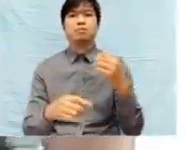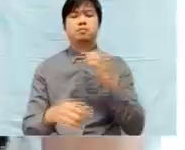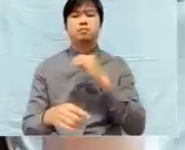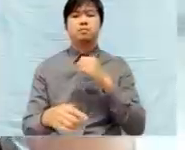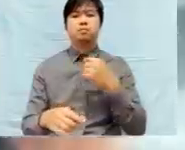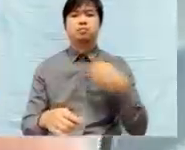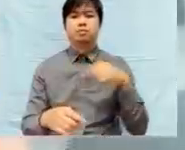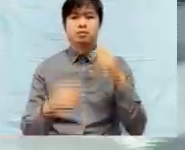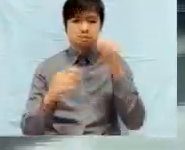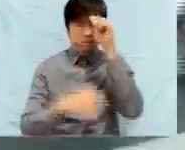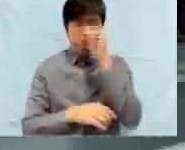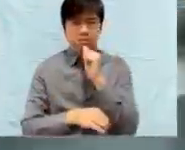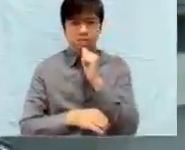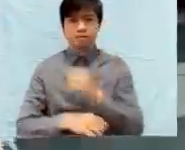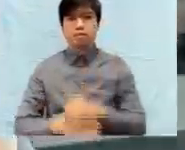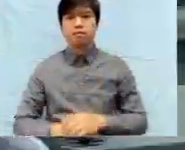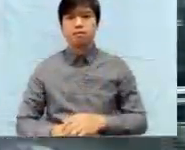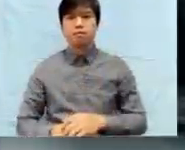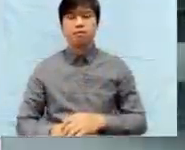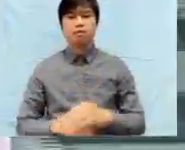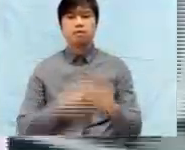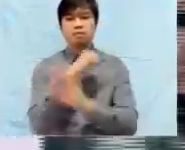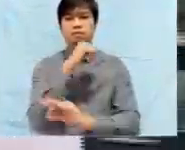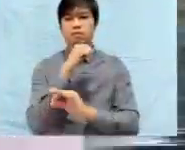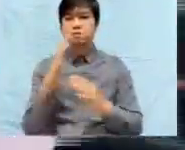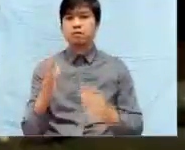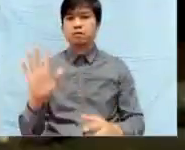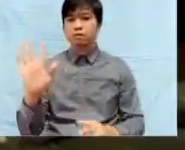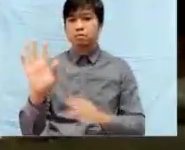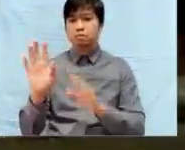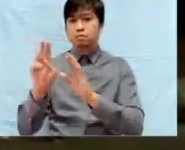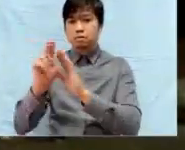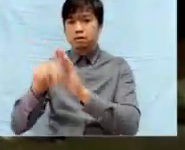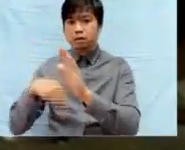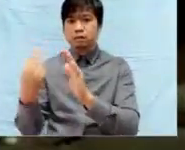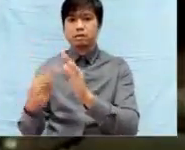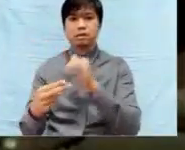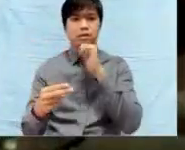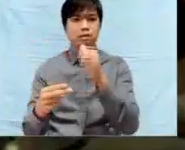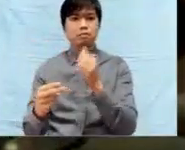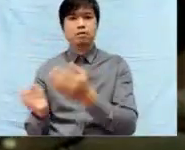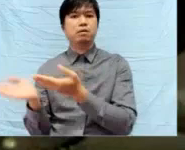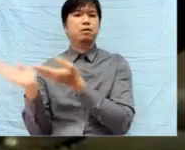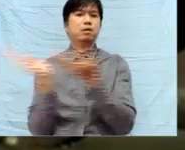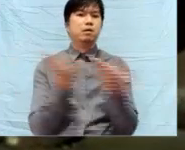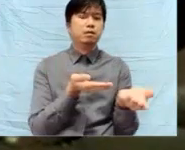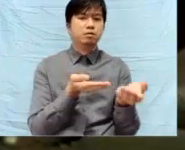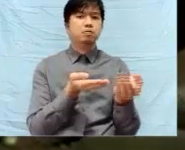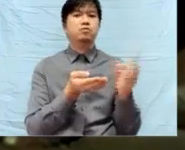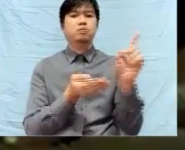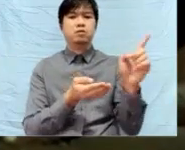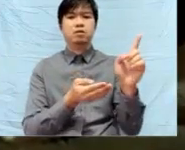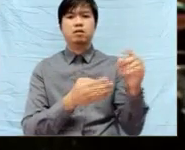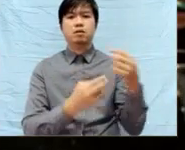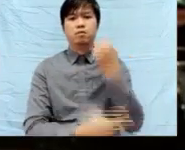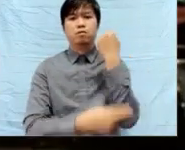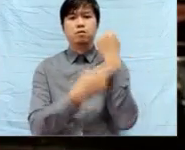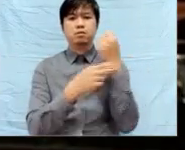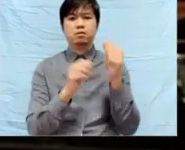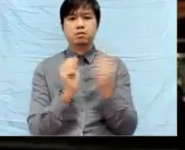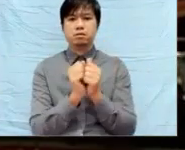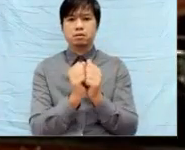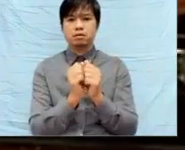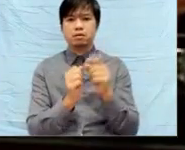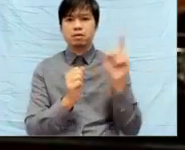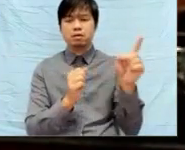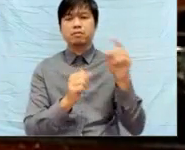ito, 5 oras nang naghihintay, hindi pa rin naihahatid sa kanilang hotel. Kasama ang connecting flight nila pa Indonesia sa